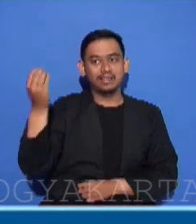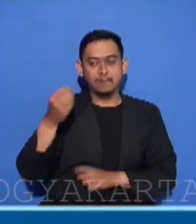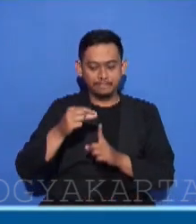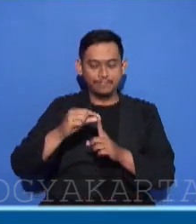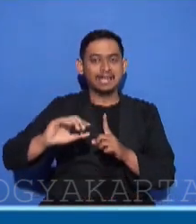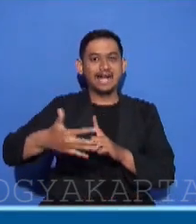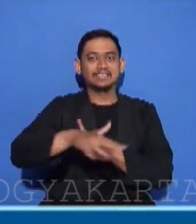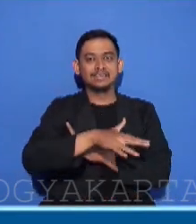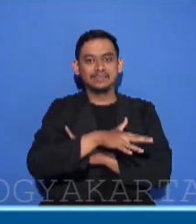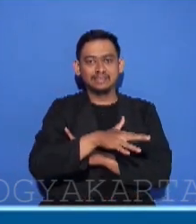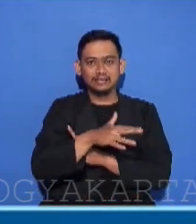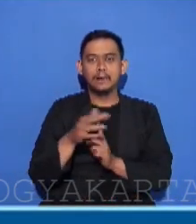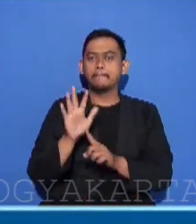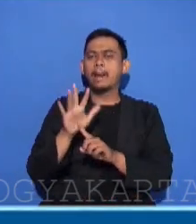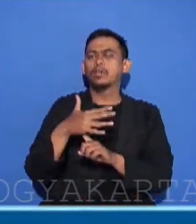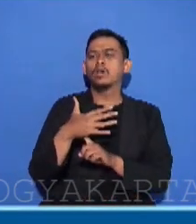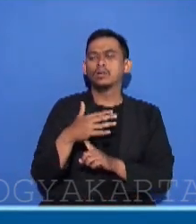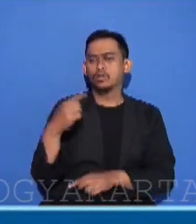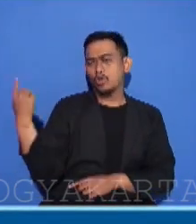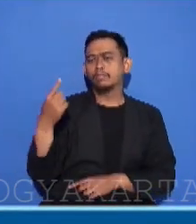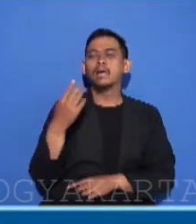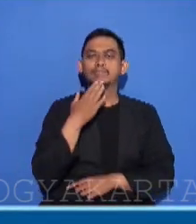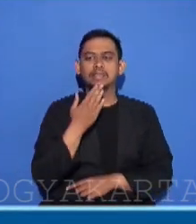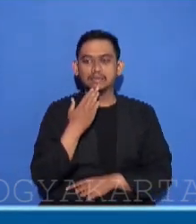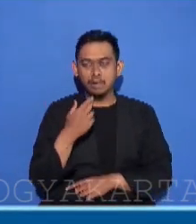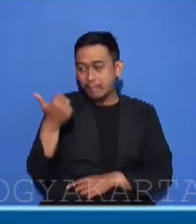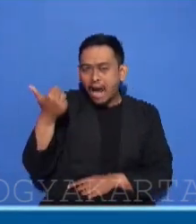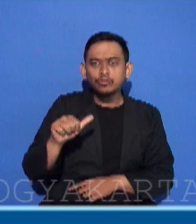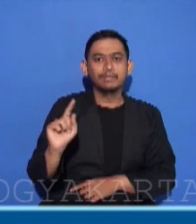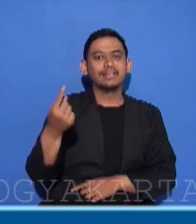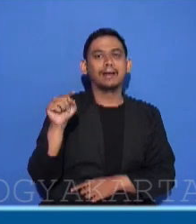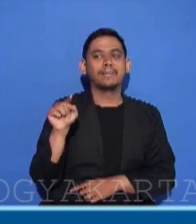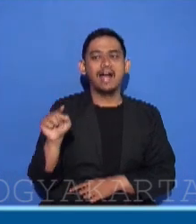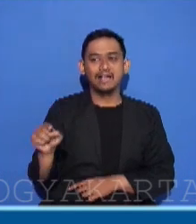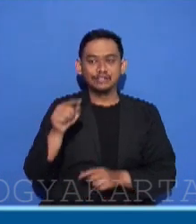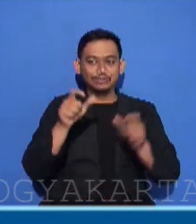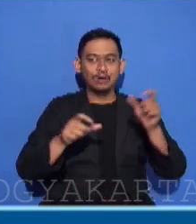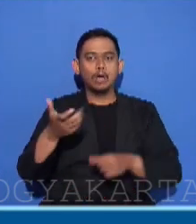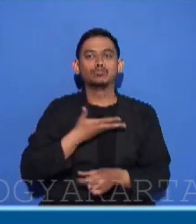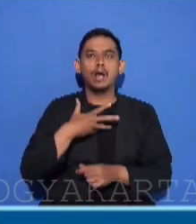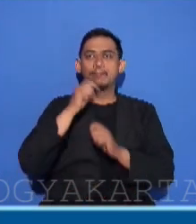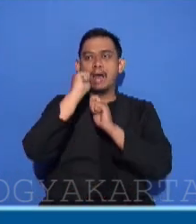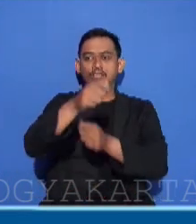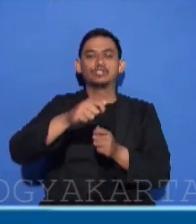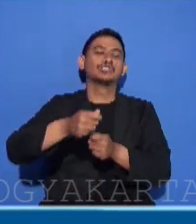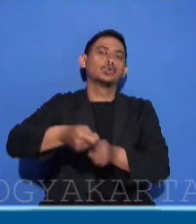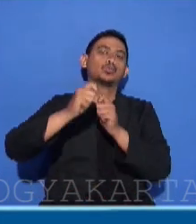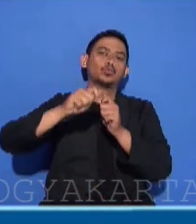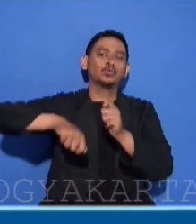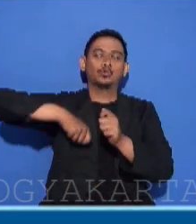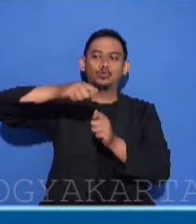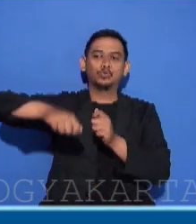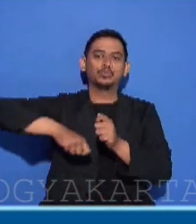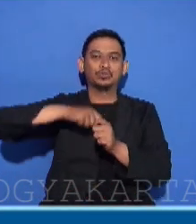masyarakat umum pancentase Enggal Sutrisno mancing Pasiran pesisir Dewaruci Dados papan